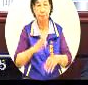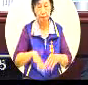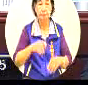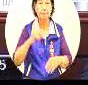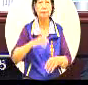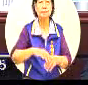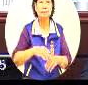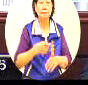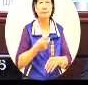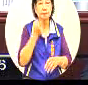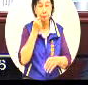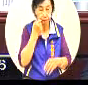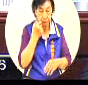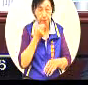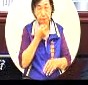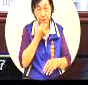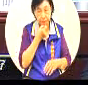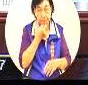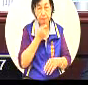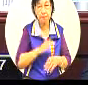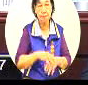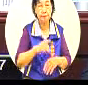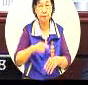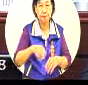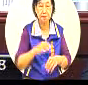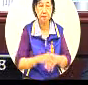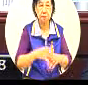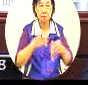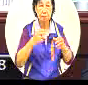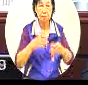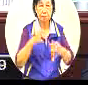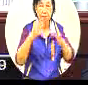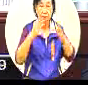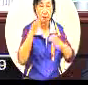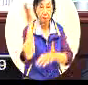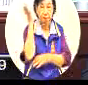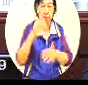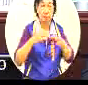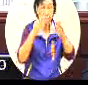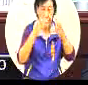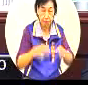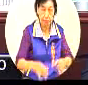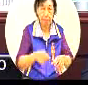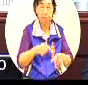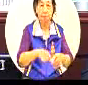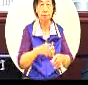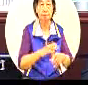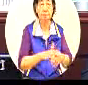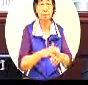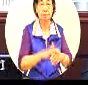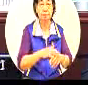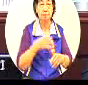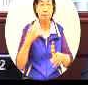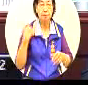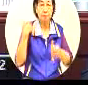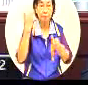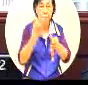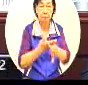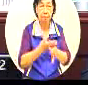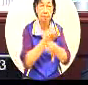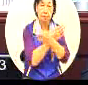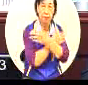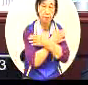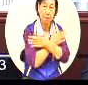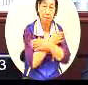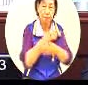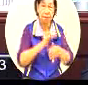力在做，不过因为公共托婴中心它的公共安全消防每项都是比